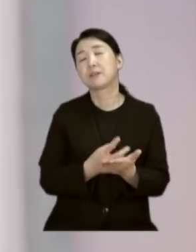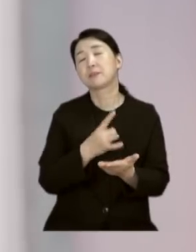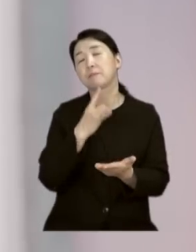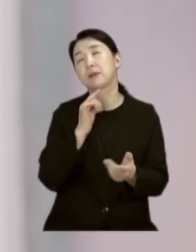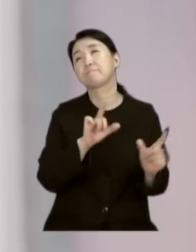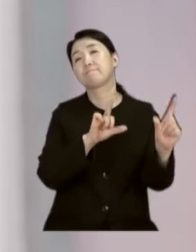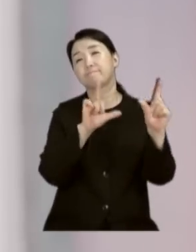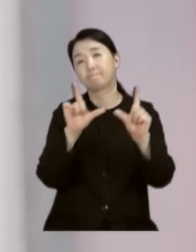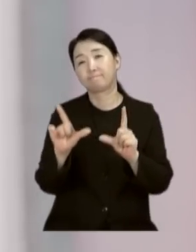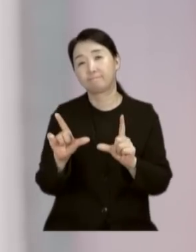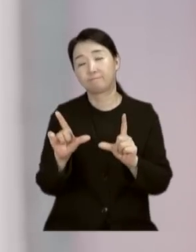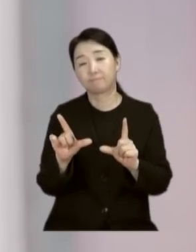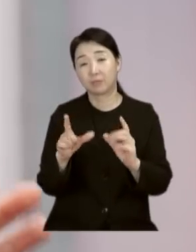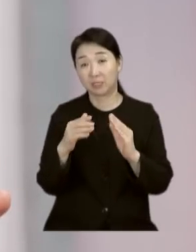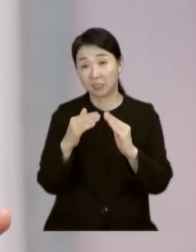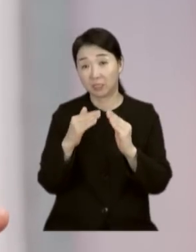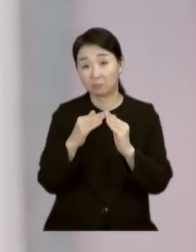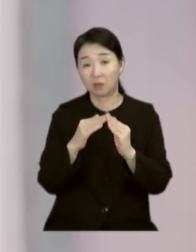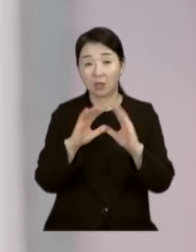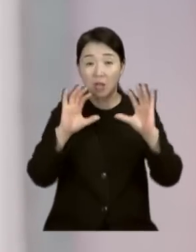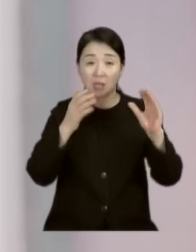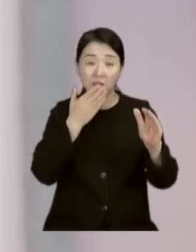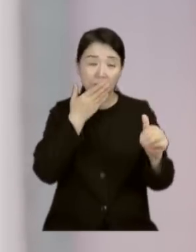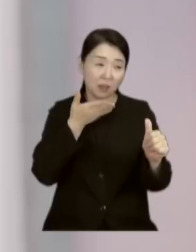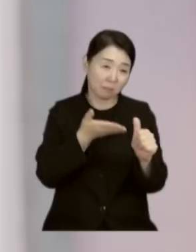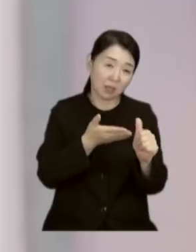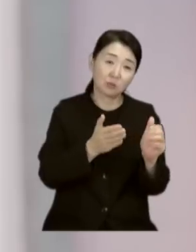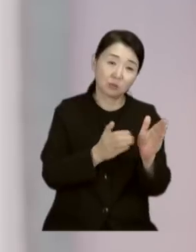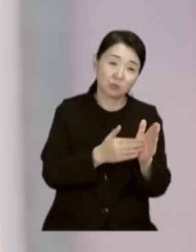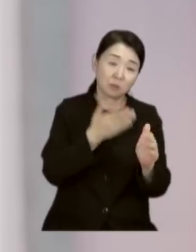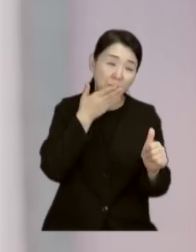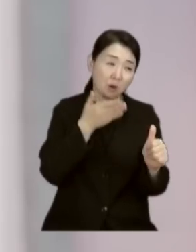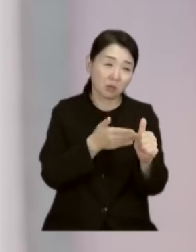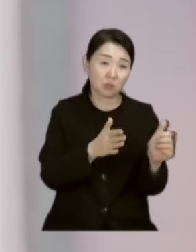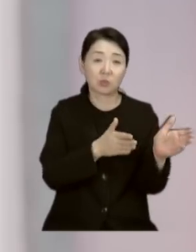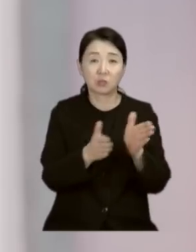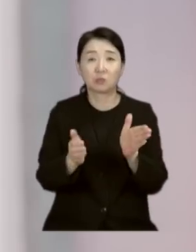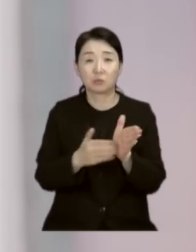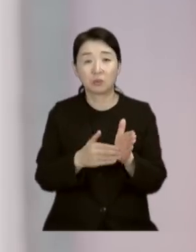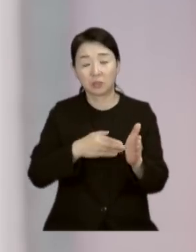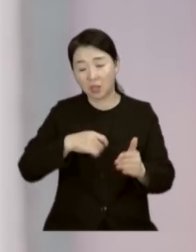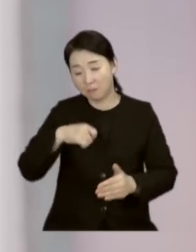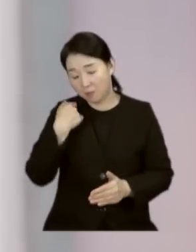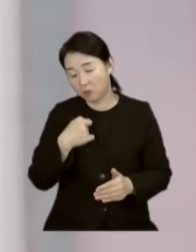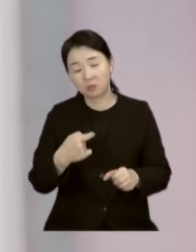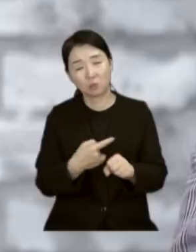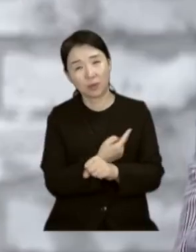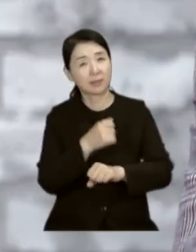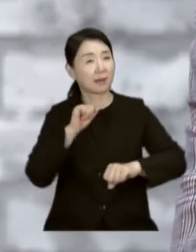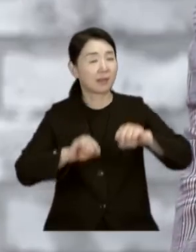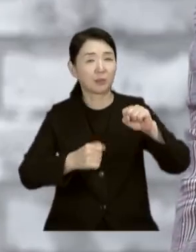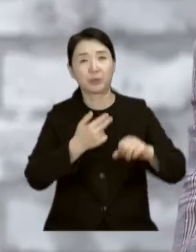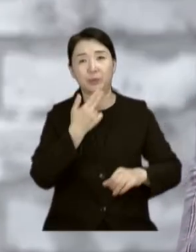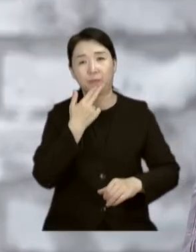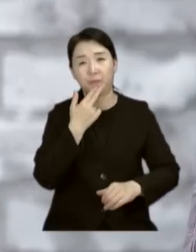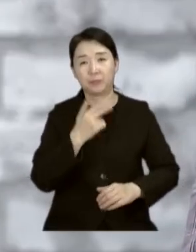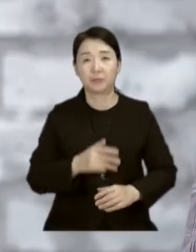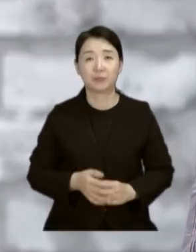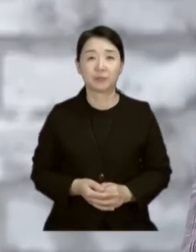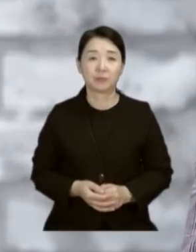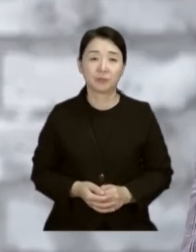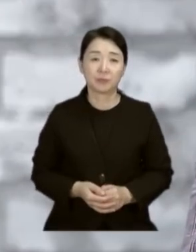누워만 보냈는데 집에서 아이들 밥만 해주고 먹이고 치우고 저 밥 먹고 그 외에는 아무것도 할 수가